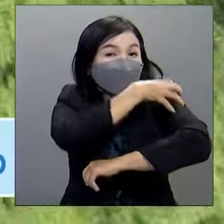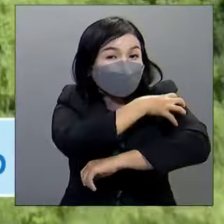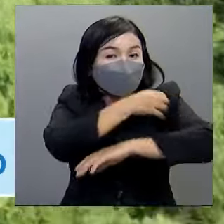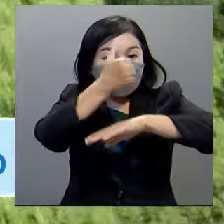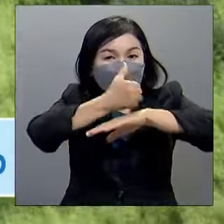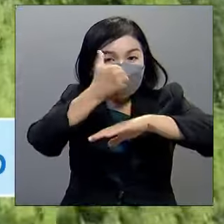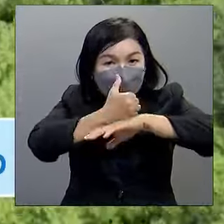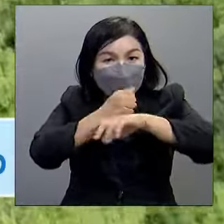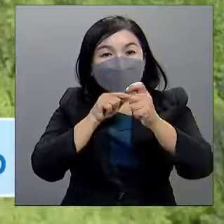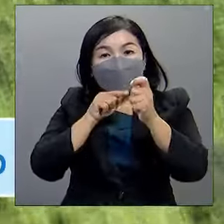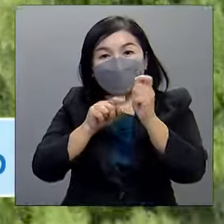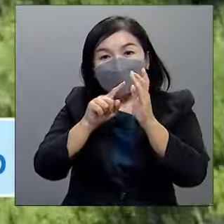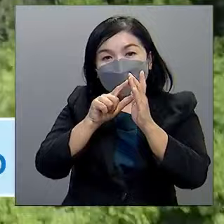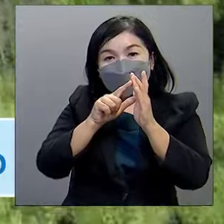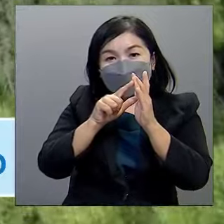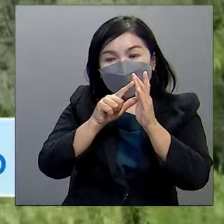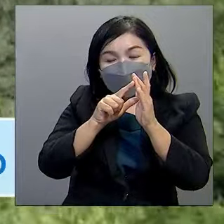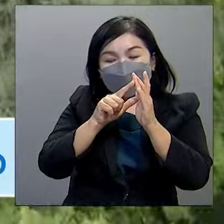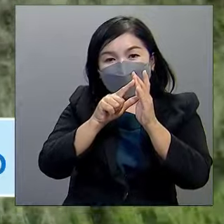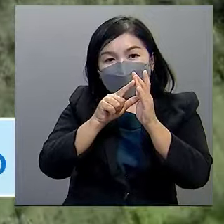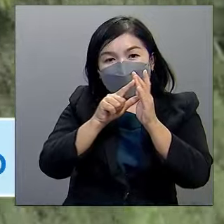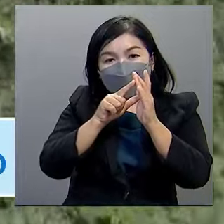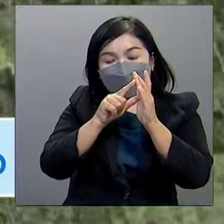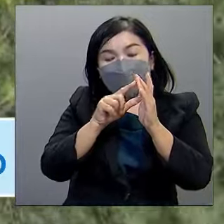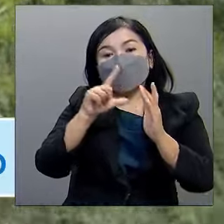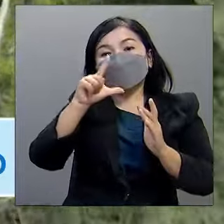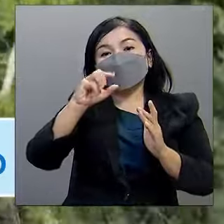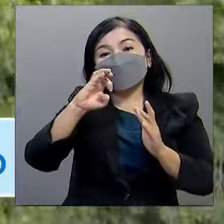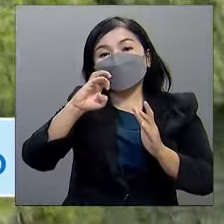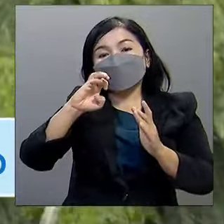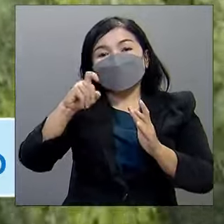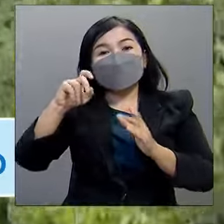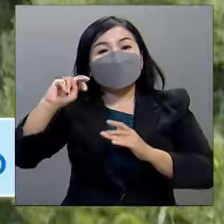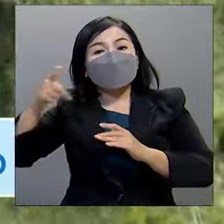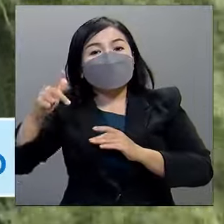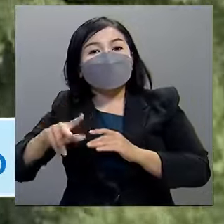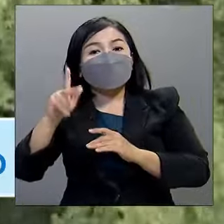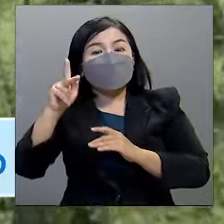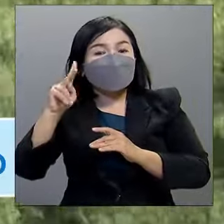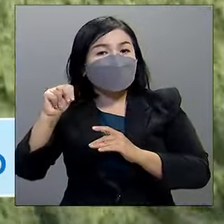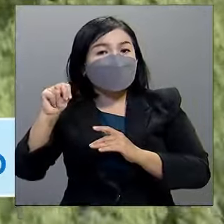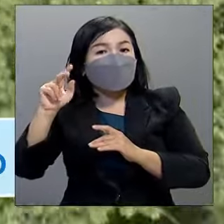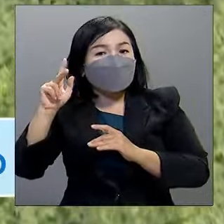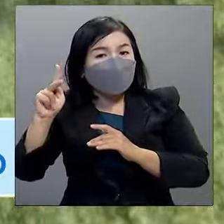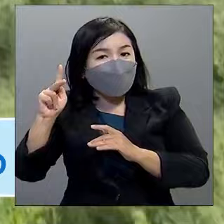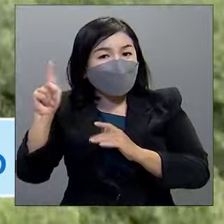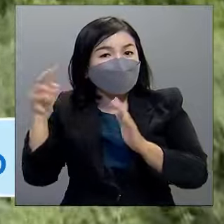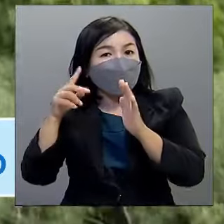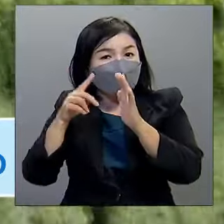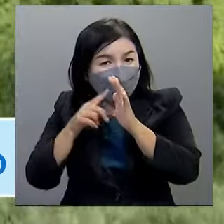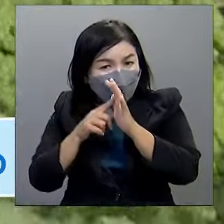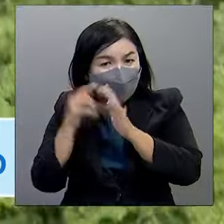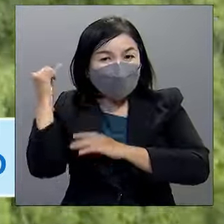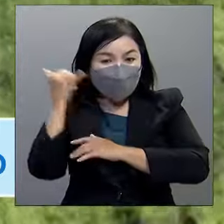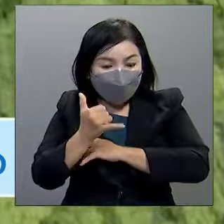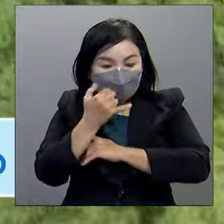แก้วอำเภอเลิงทะเนิงนกทาจังหวัดยะโสธรค่ะได้เดินทางเข้าสำรวจเส้นทางและชมความสวยงามของน้ำตก